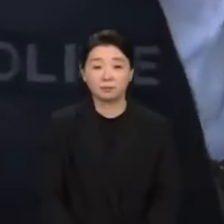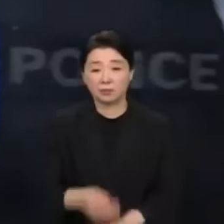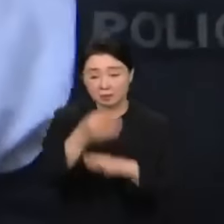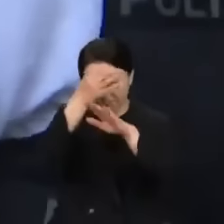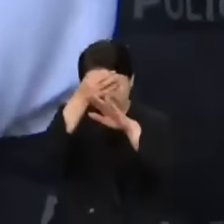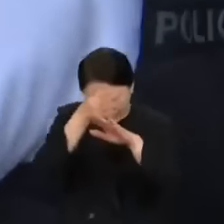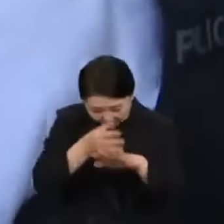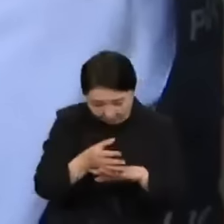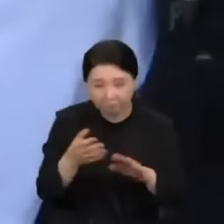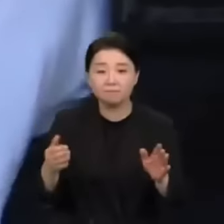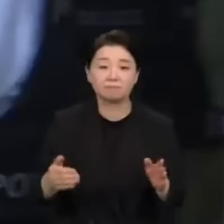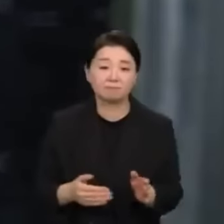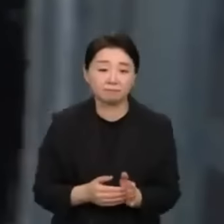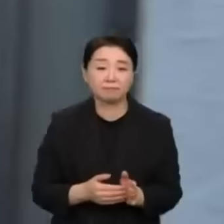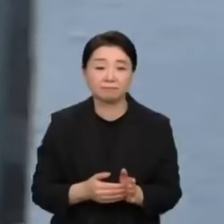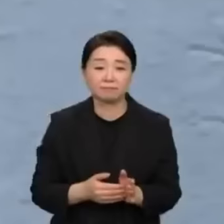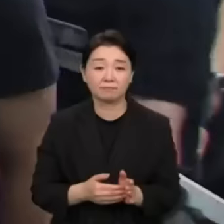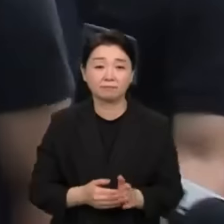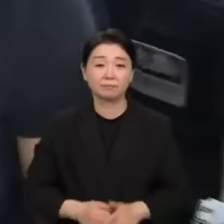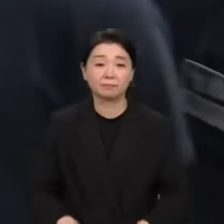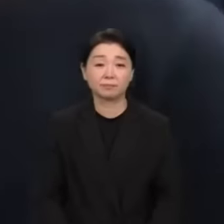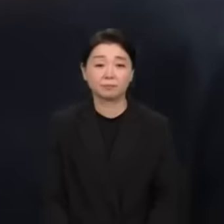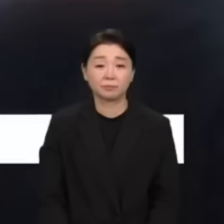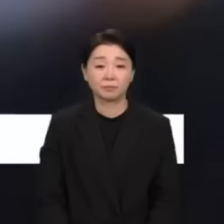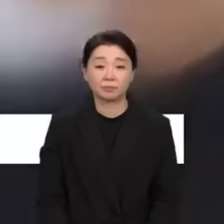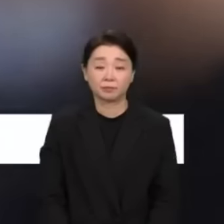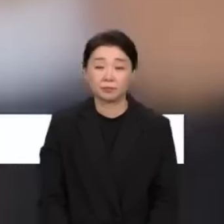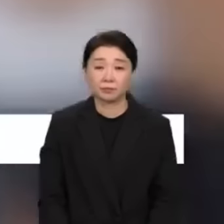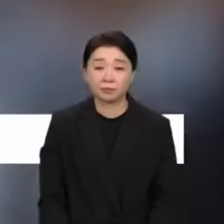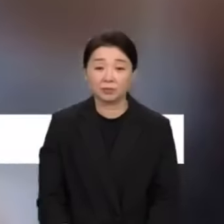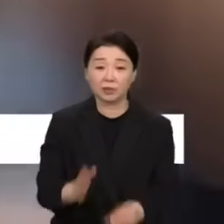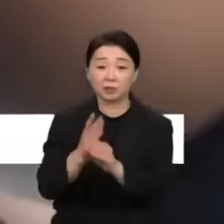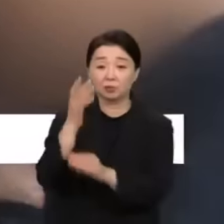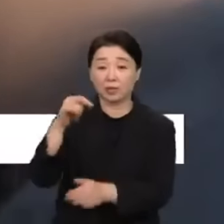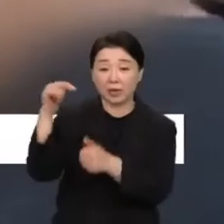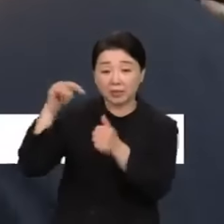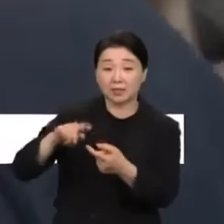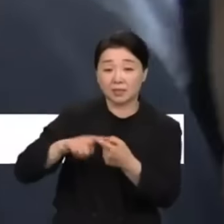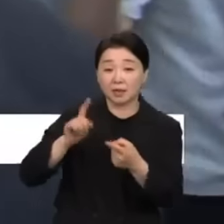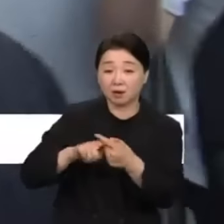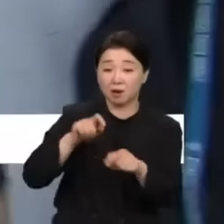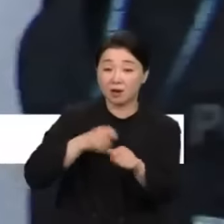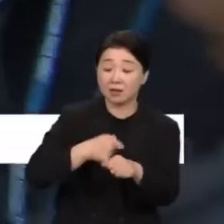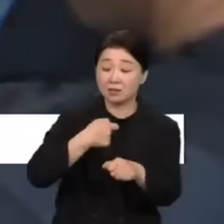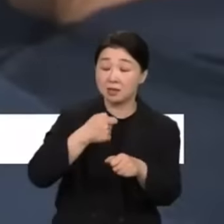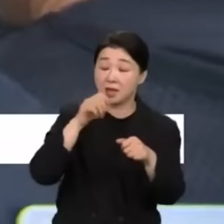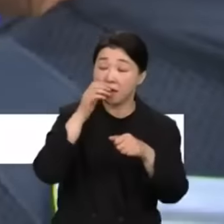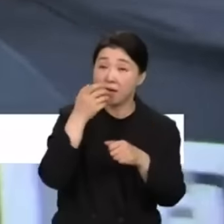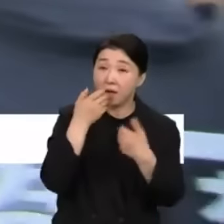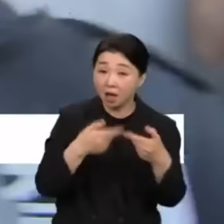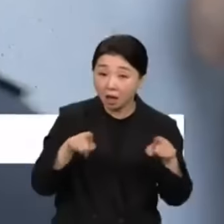죄송하다는 한마디를 남겼습니다. 중대장 지시에 따라서 같이 얼차를 지시를 내린 겁니까?